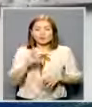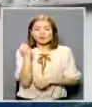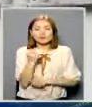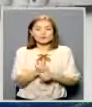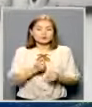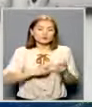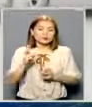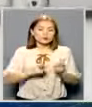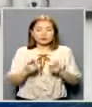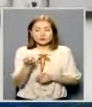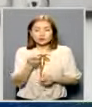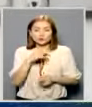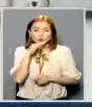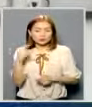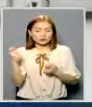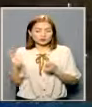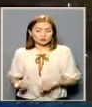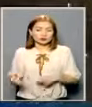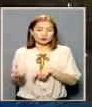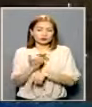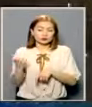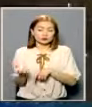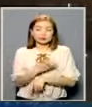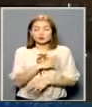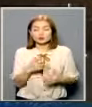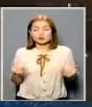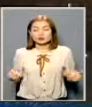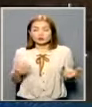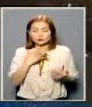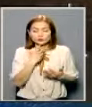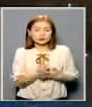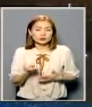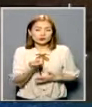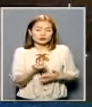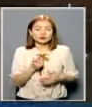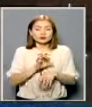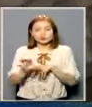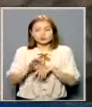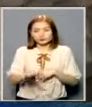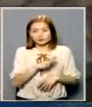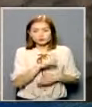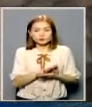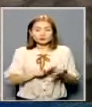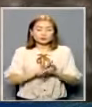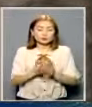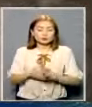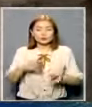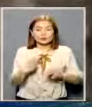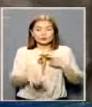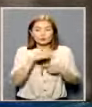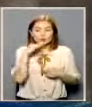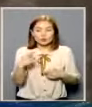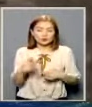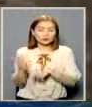тартатын кәсіпорындар бидайды Ресейден төмен бағаға импорттап келген. Ал біздің астық негізінен экспортқа кететін. Енді жағдай басқаша, Ресей